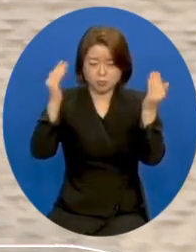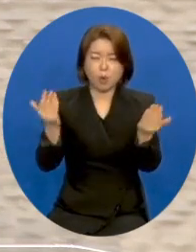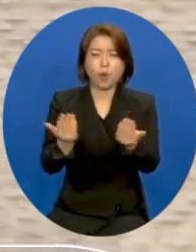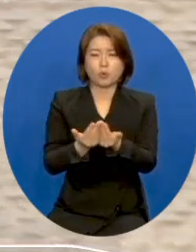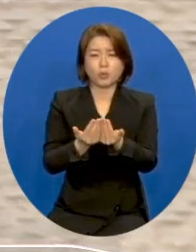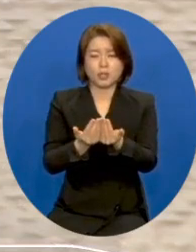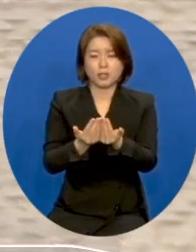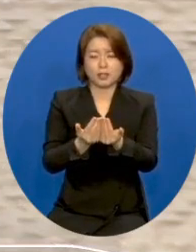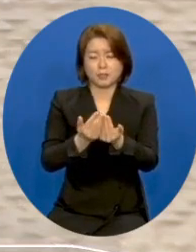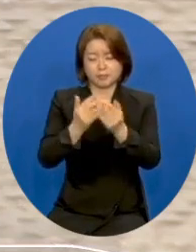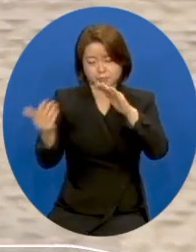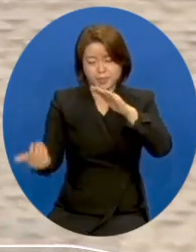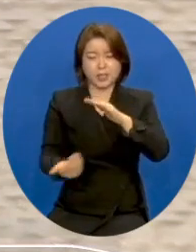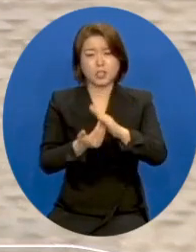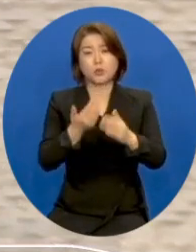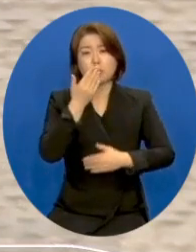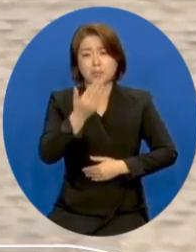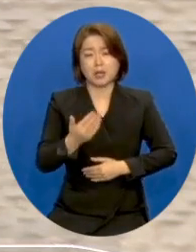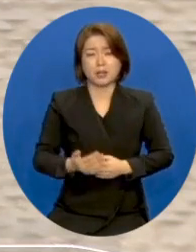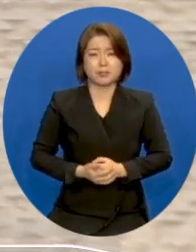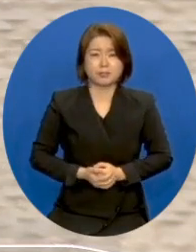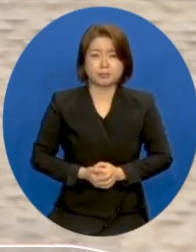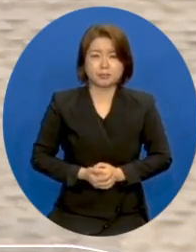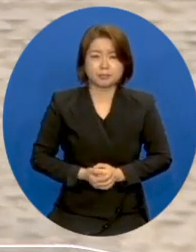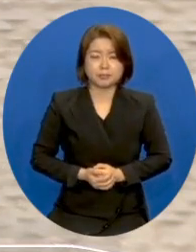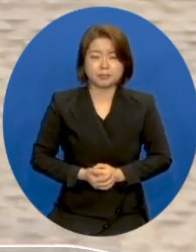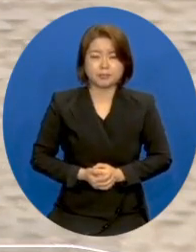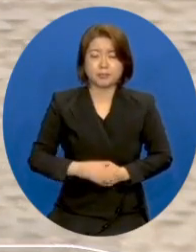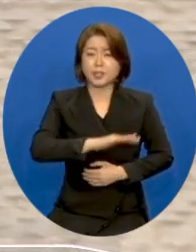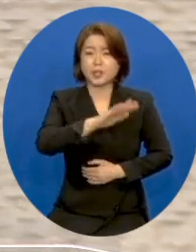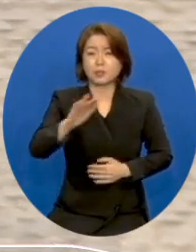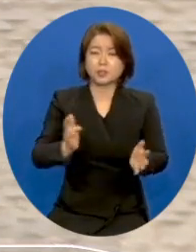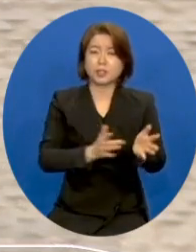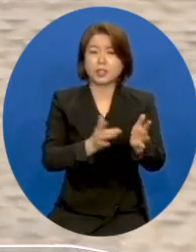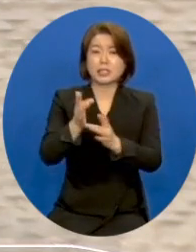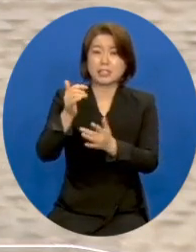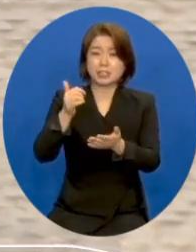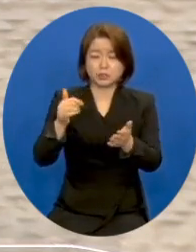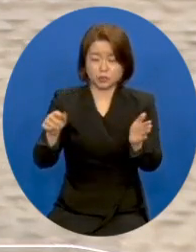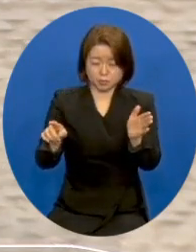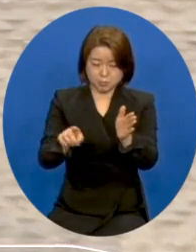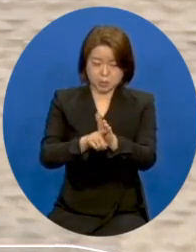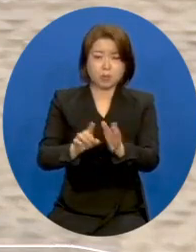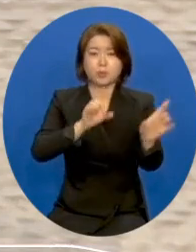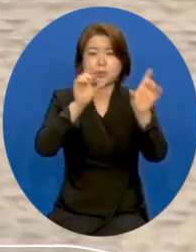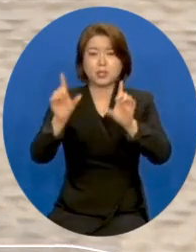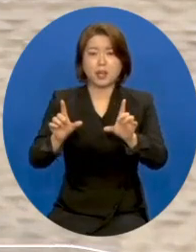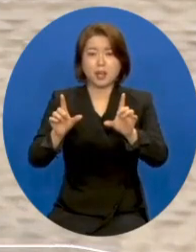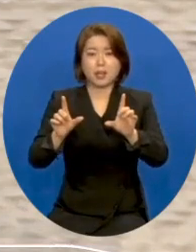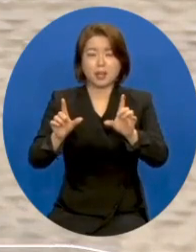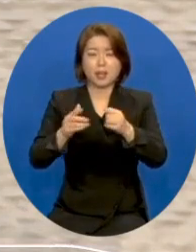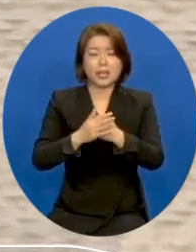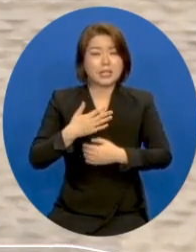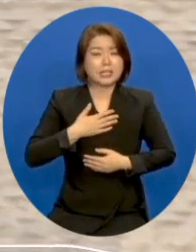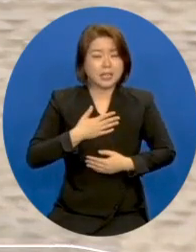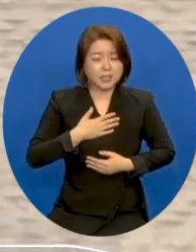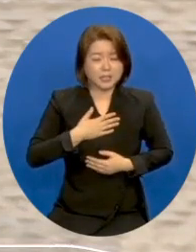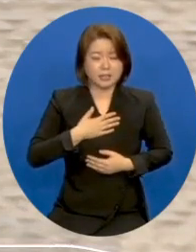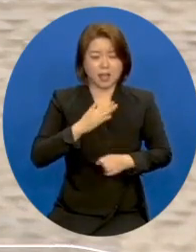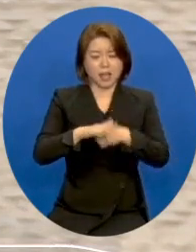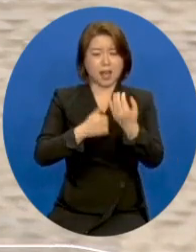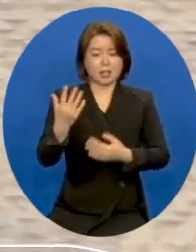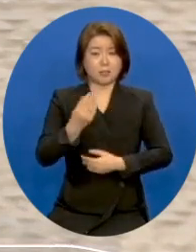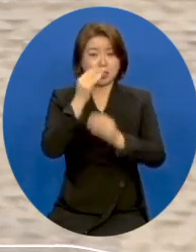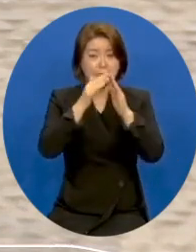다 이루어졌습니다. 우리가 예수를 믿고 살게 되면서 우리는 이제 하나님의 성전된